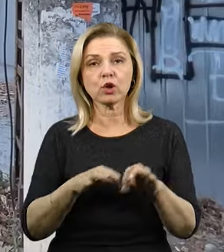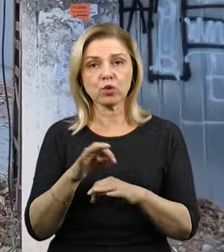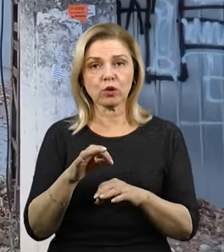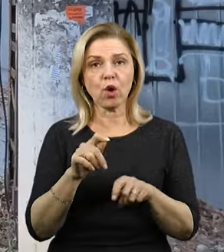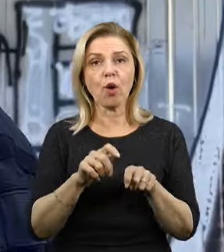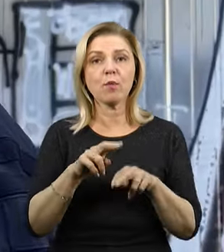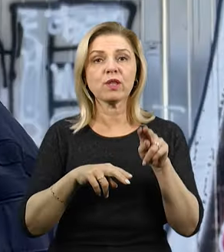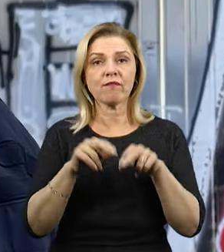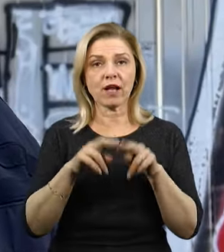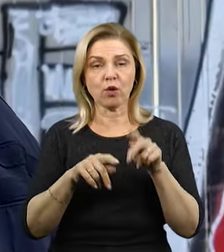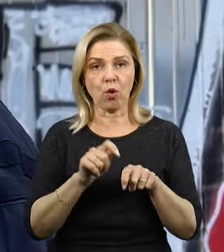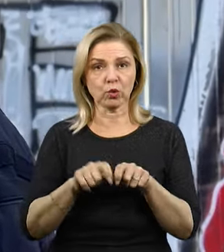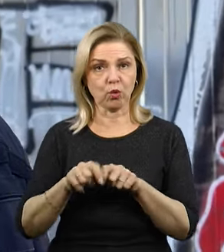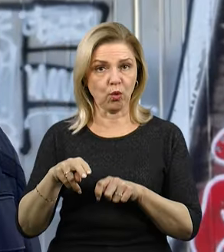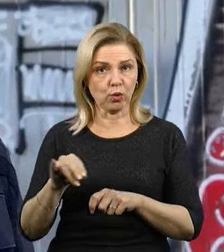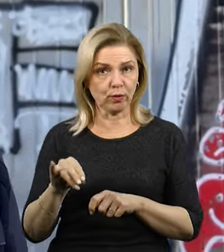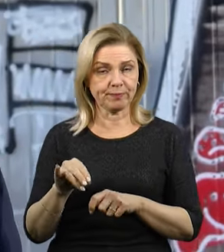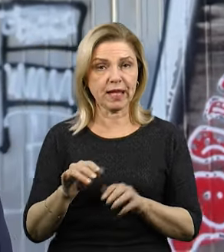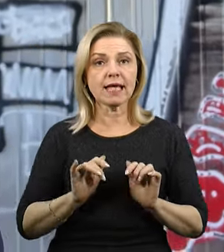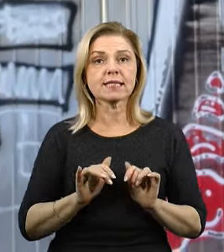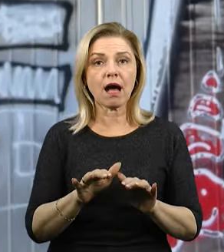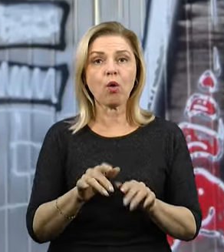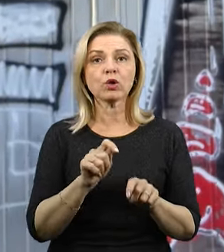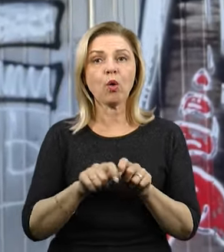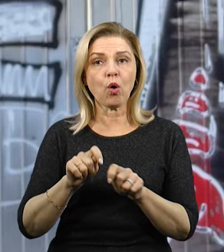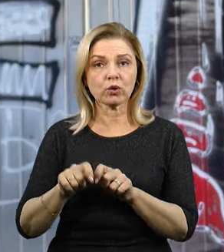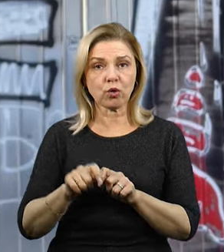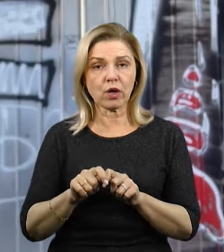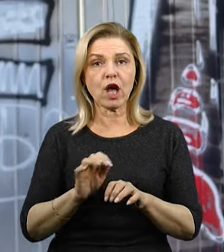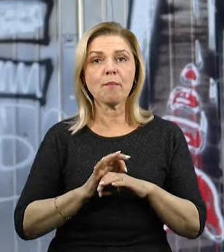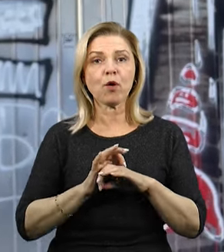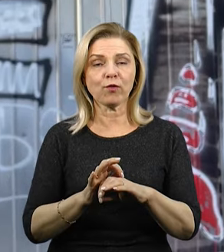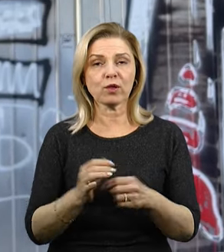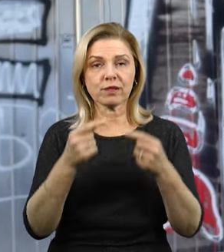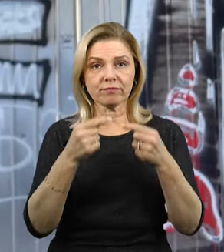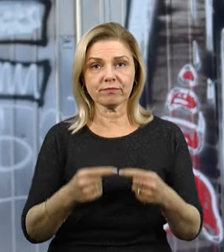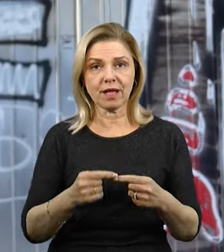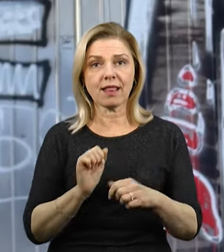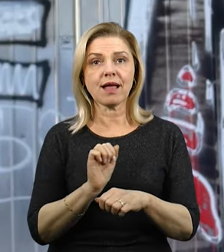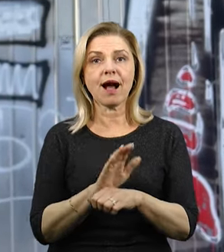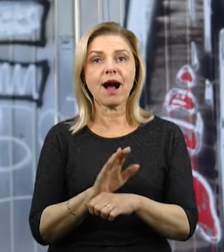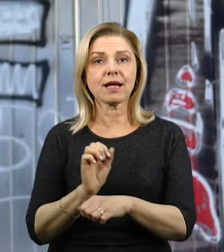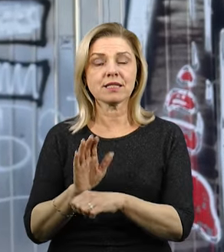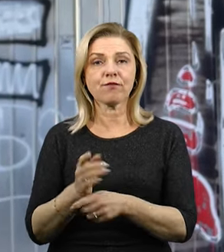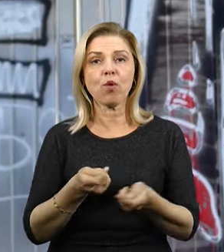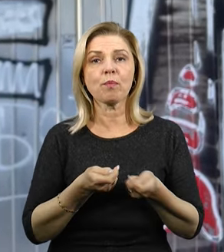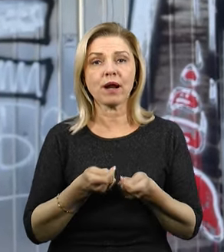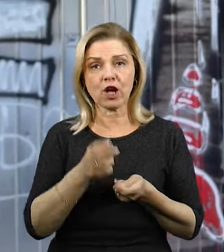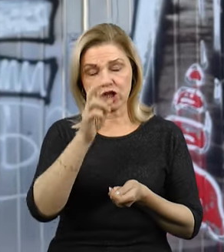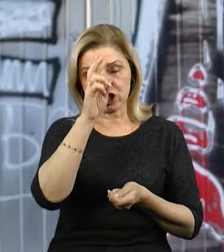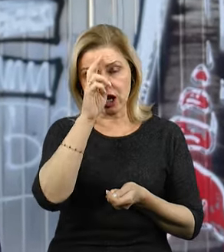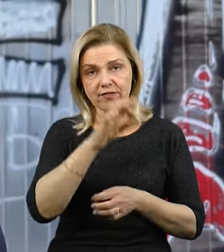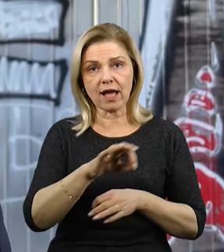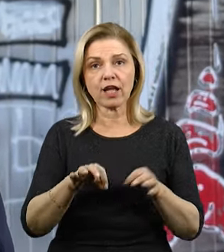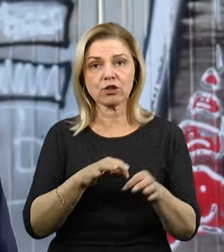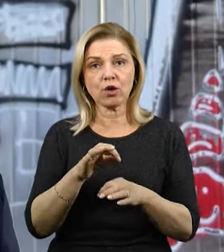контролю заходи арбудконтролю проводться у відповідності до наказу управління державного